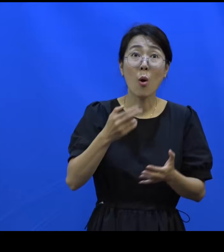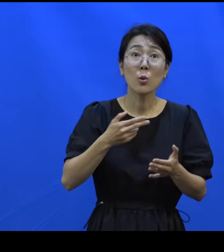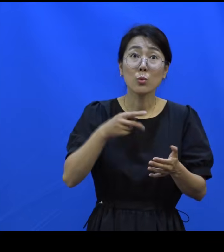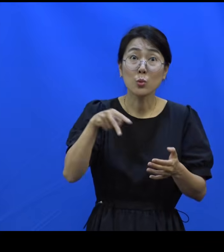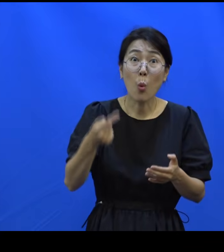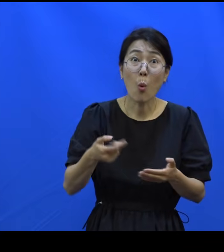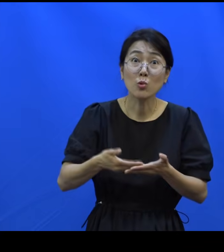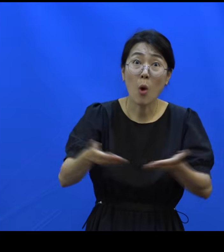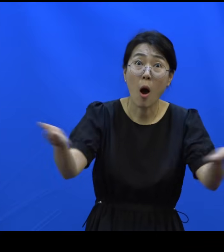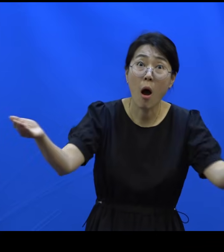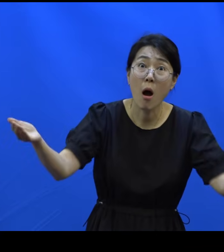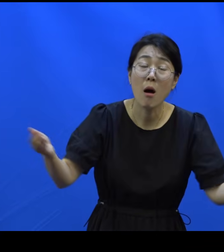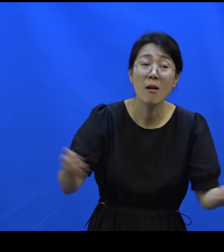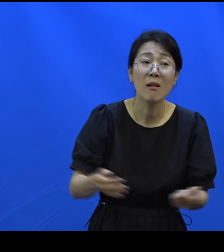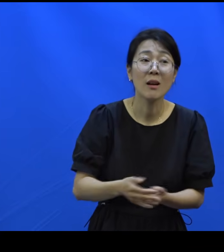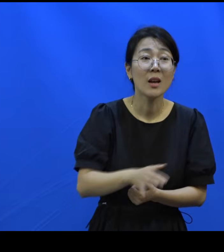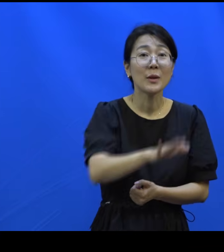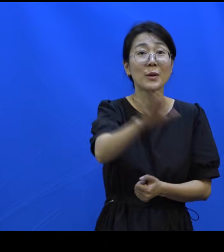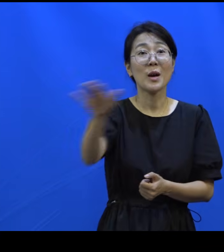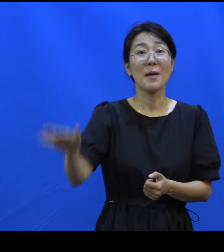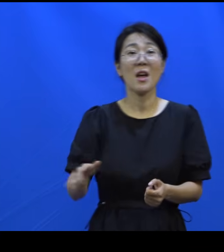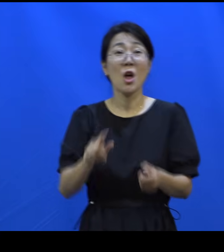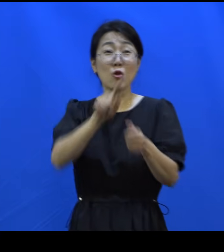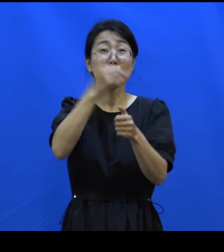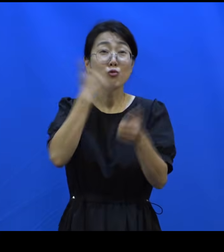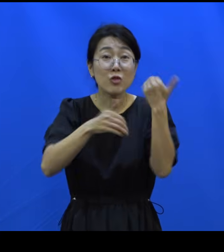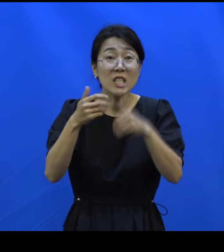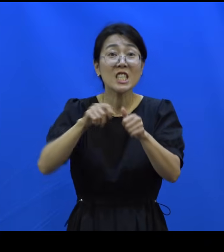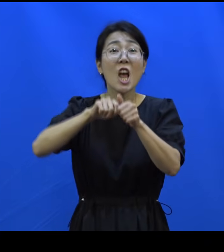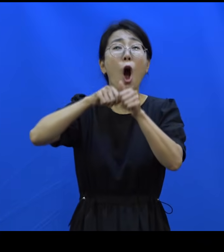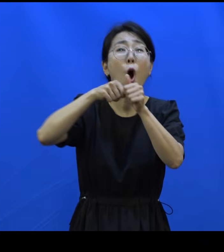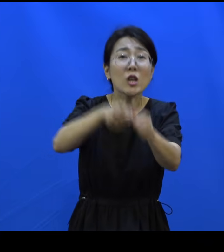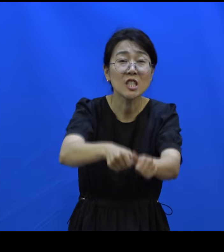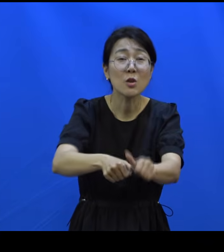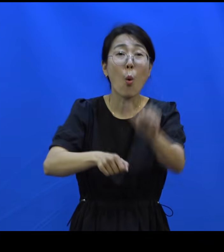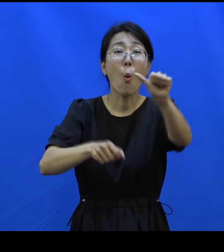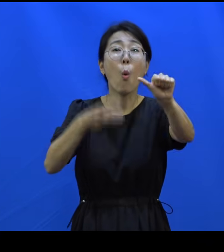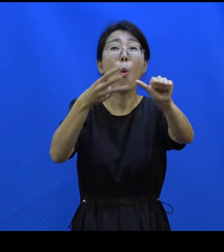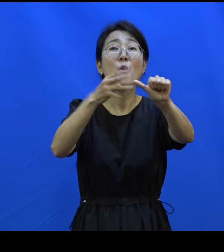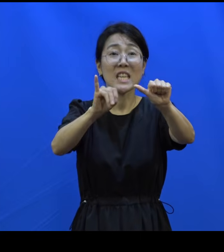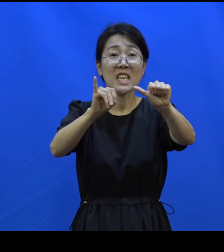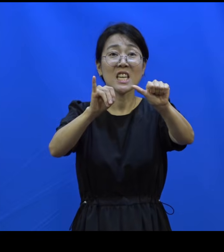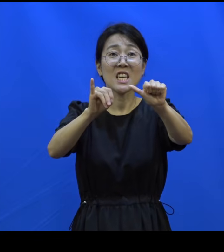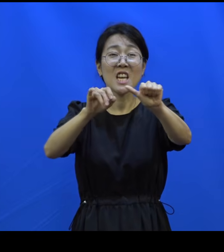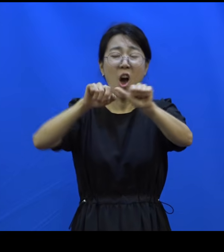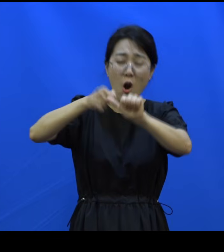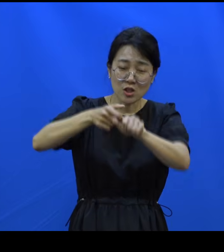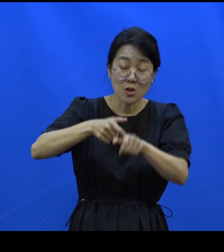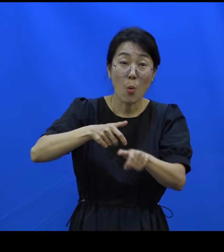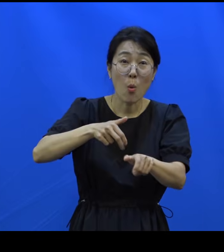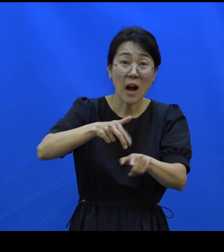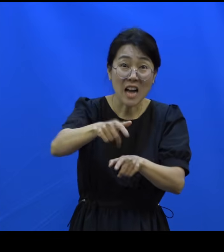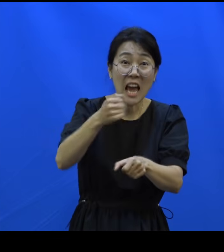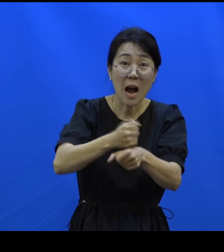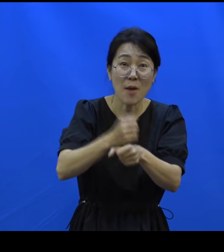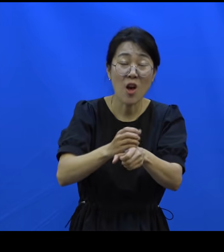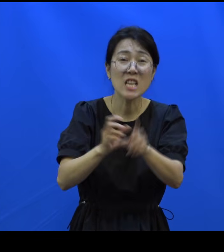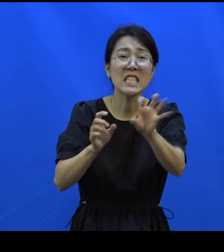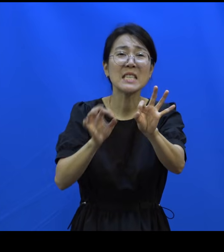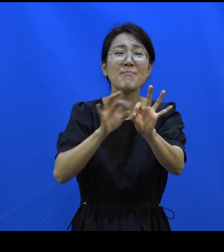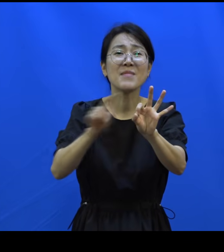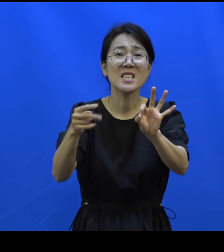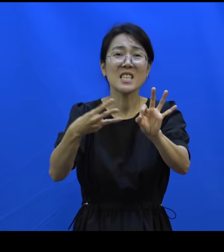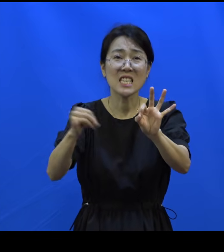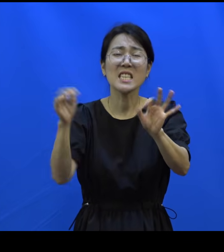너로 억지로 오리를 가게 하거든 그 사람과 심리를 동행하라. 로마 시대에 관행이 있었습니다. 로마